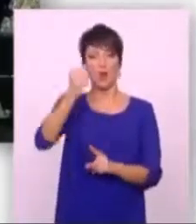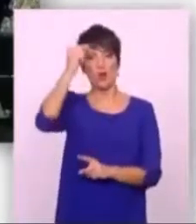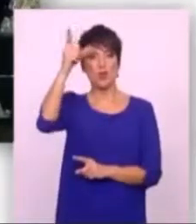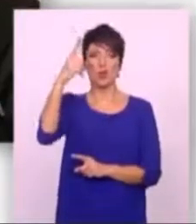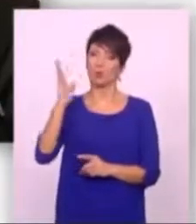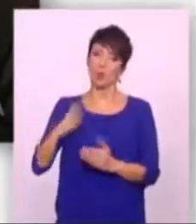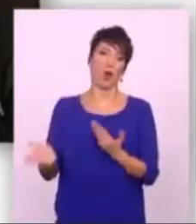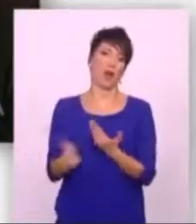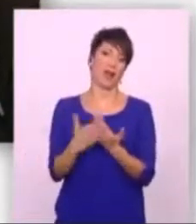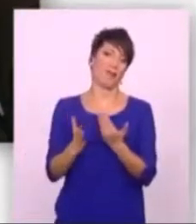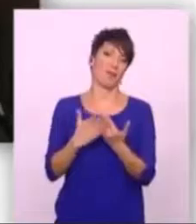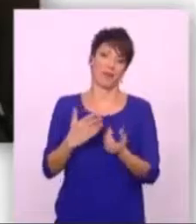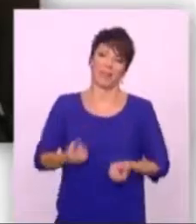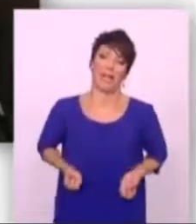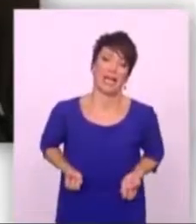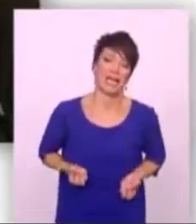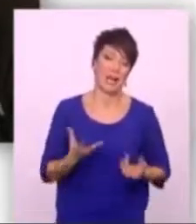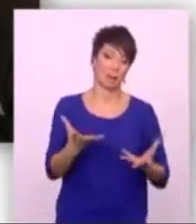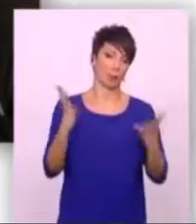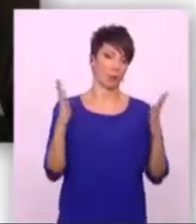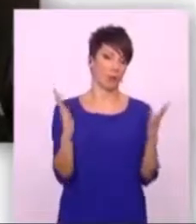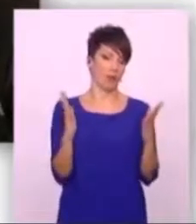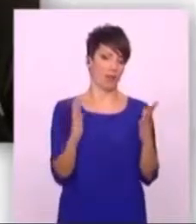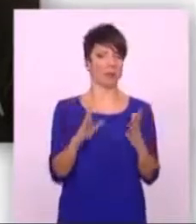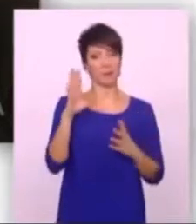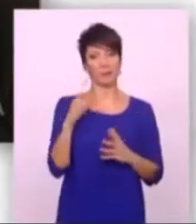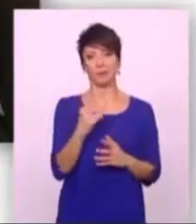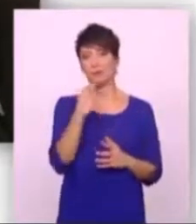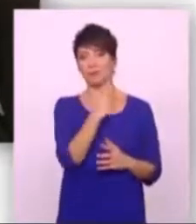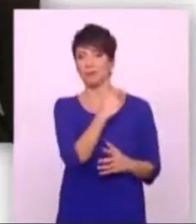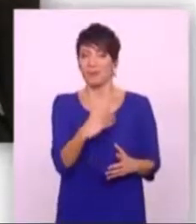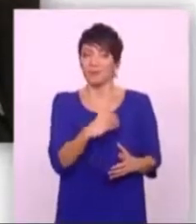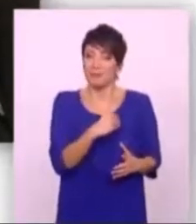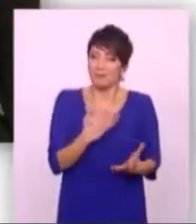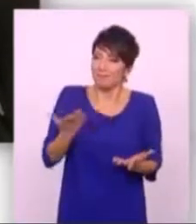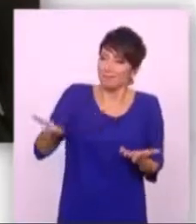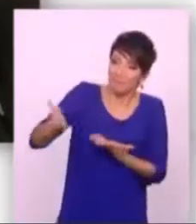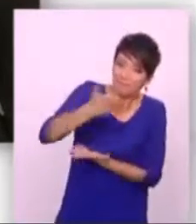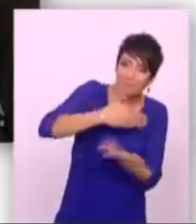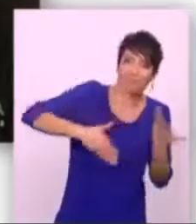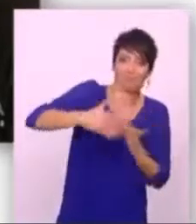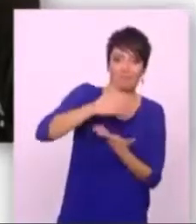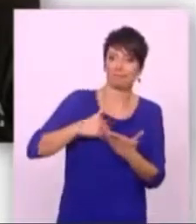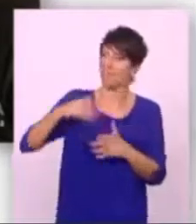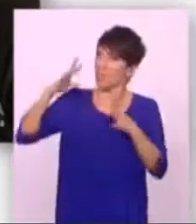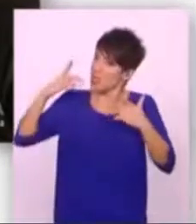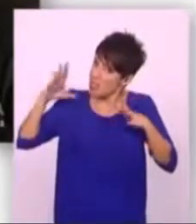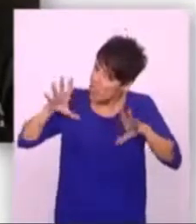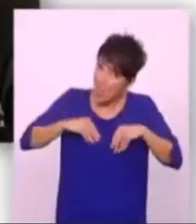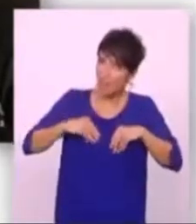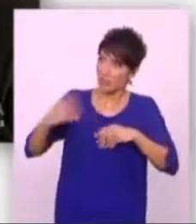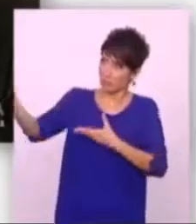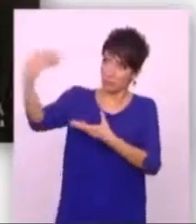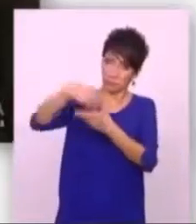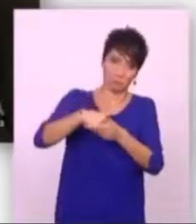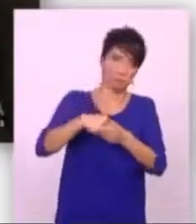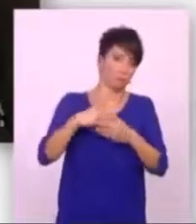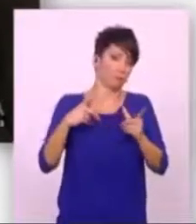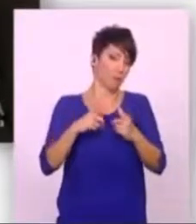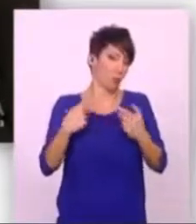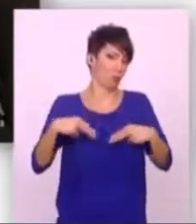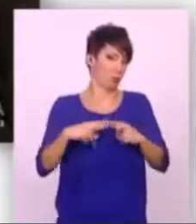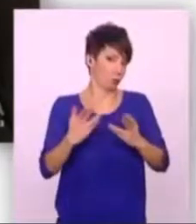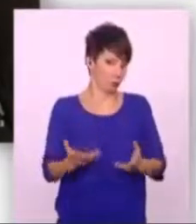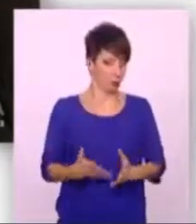πράγμα? Αναφορικά με τα άτομα του Διοικητικού Συμβουλίου που λέτε, πολλά ήρθαν να προσφέρουν διότι δούλευαν εδώ τα παιδιά